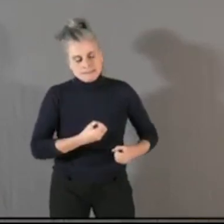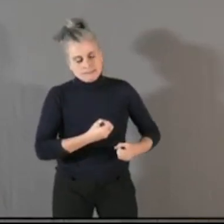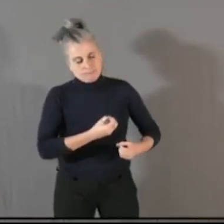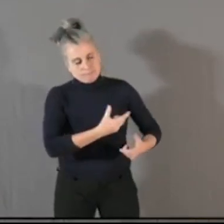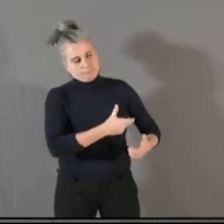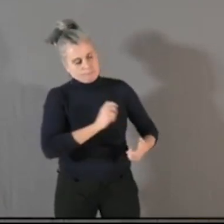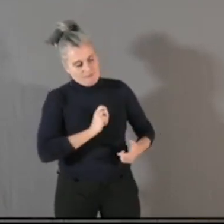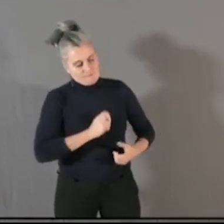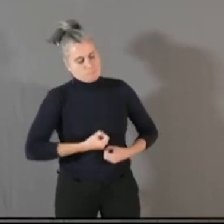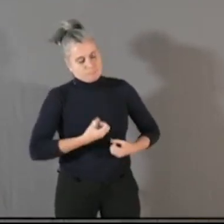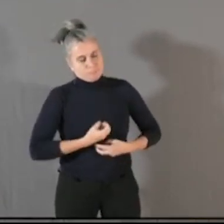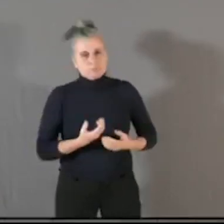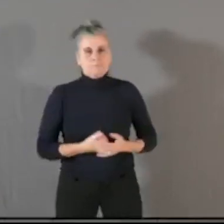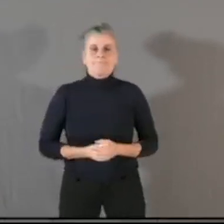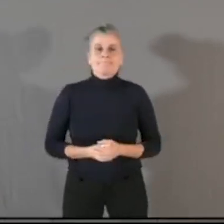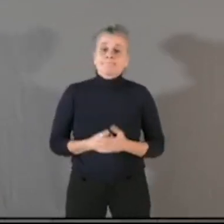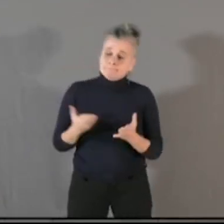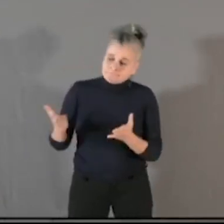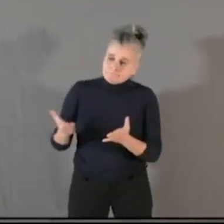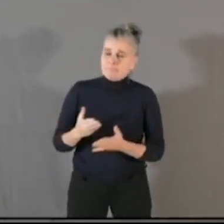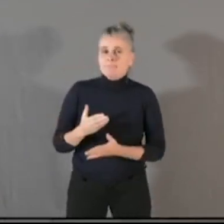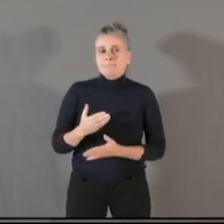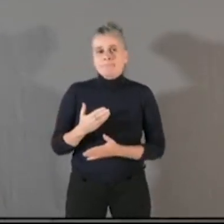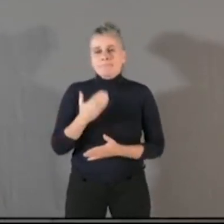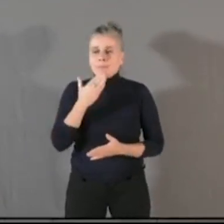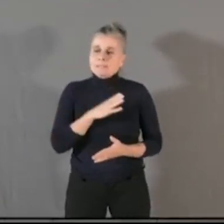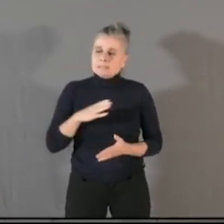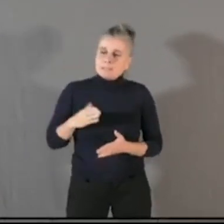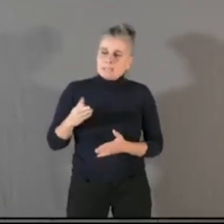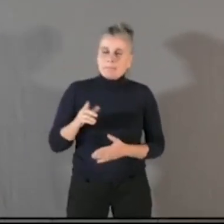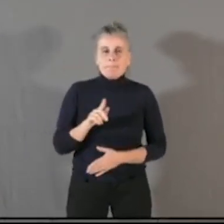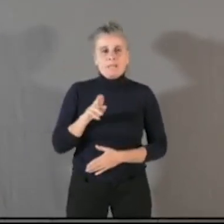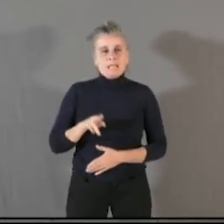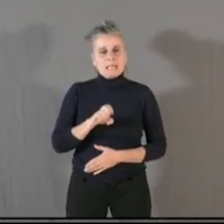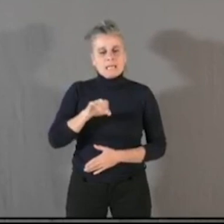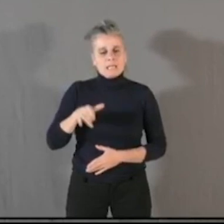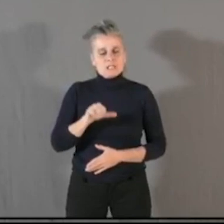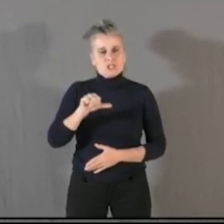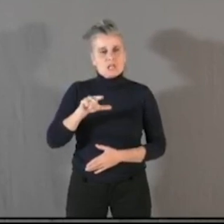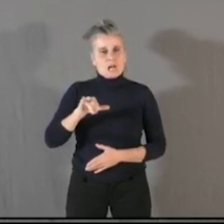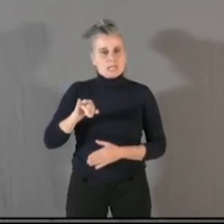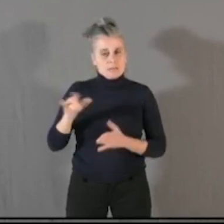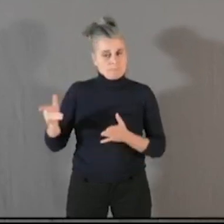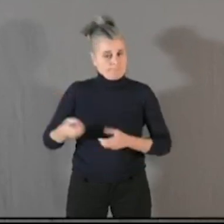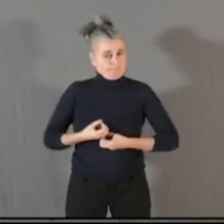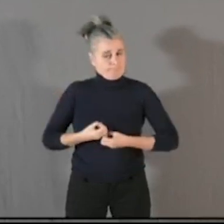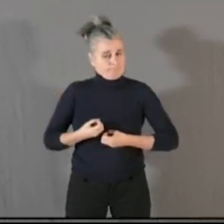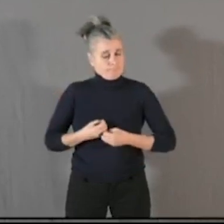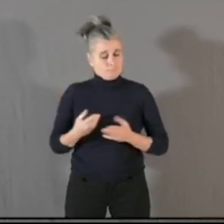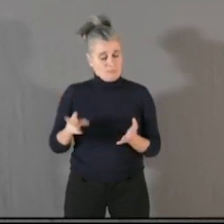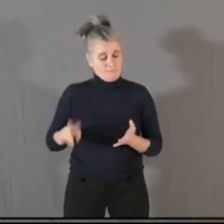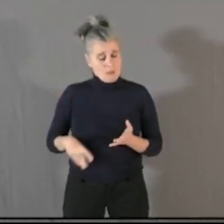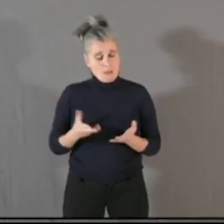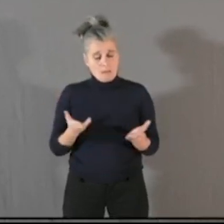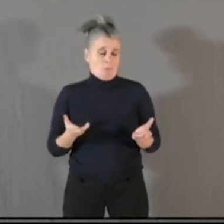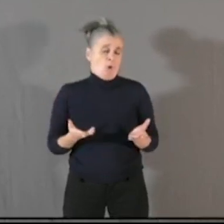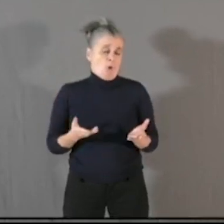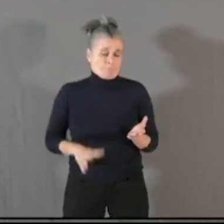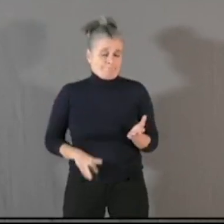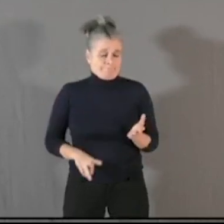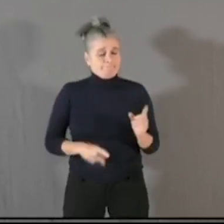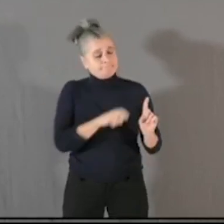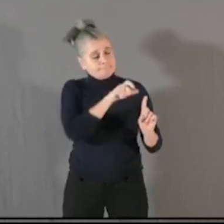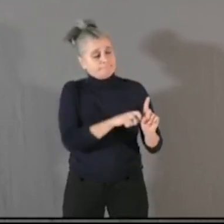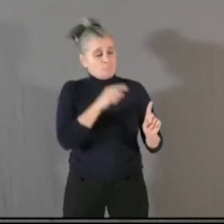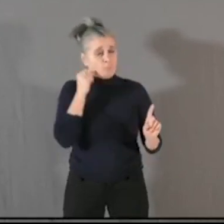d'emblée déjà remercier Mme Guedjali pour son intervention, qui nous rappelle que malgré le positionnement sincère de M. Ohanessian, le soutien à